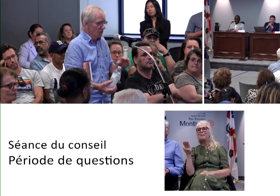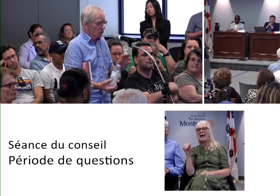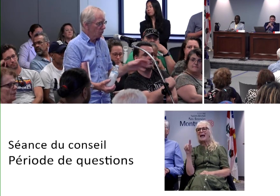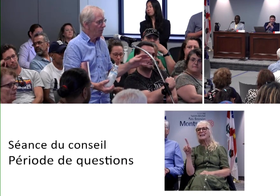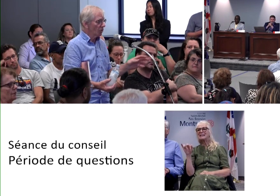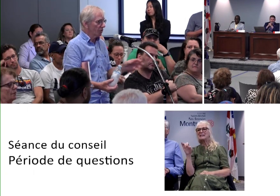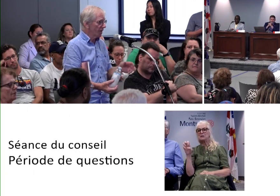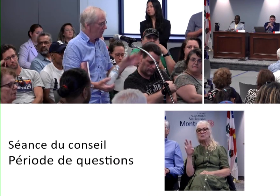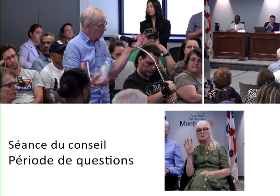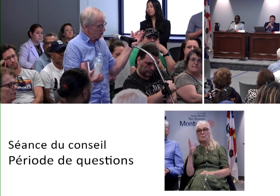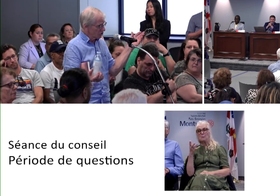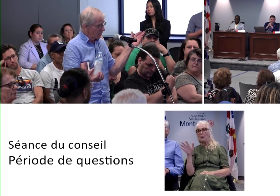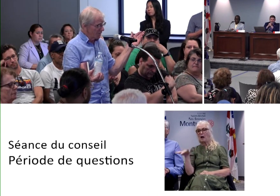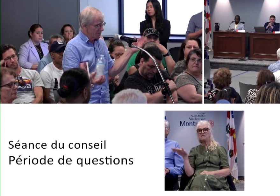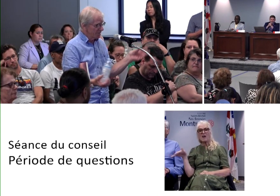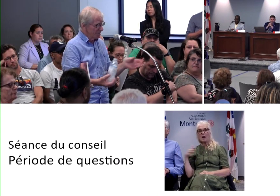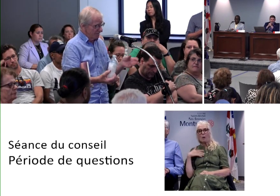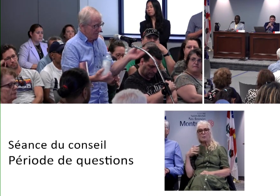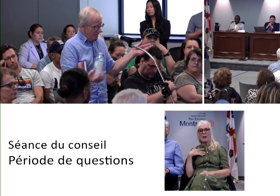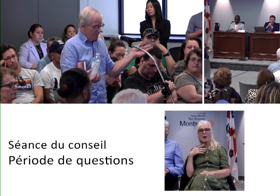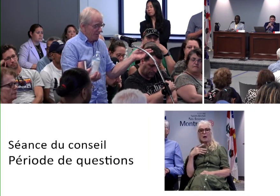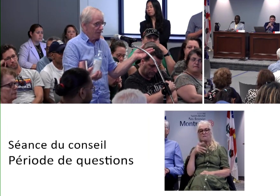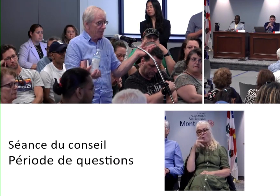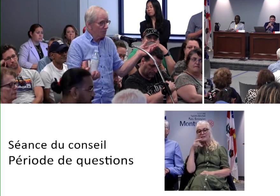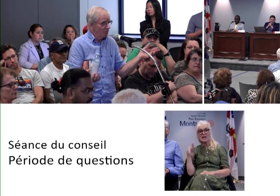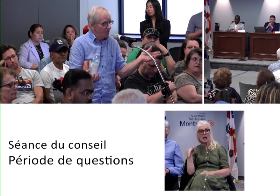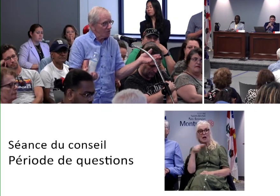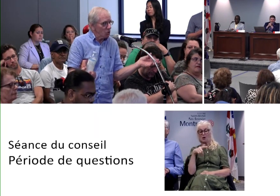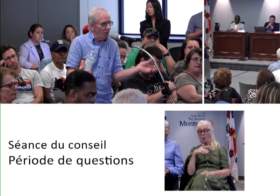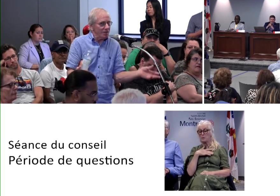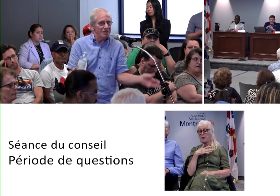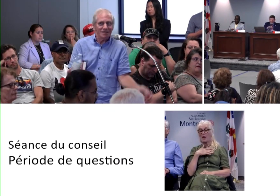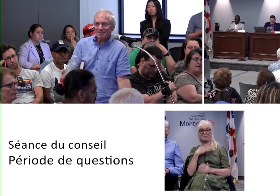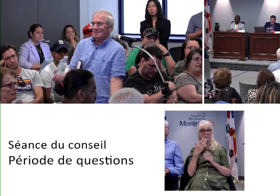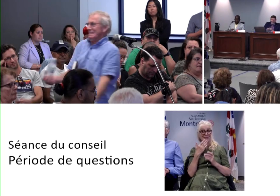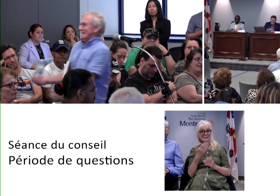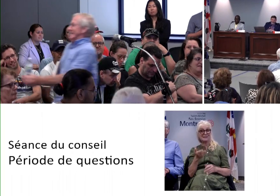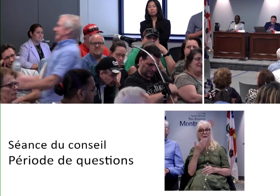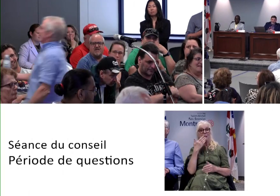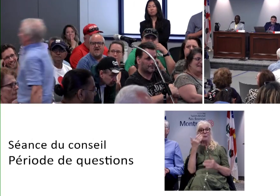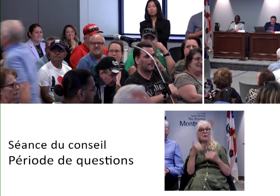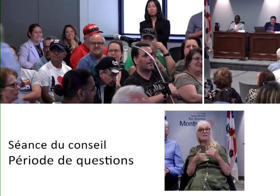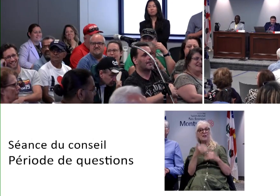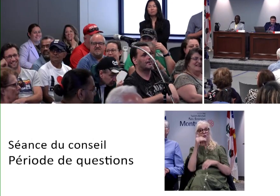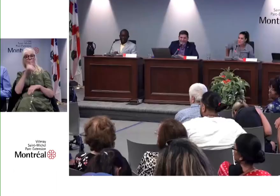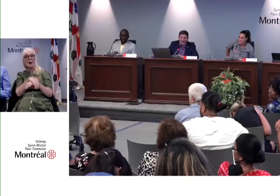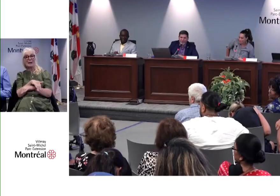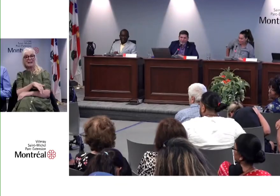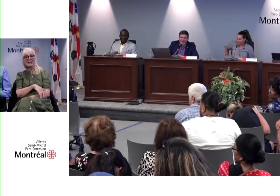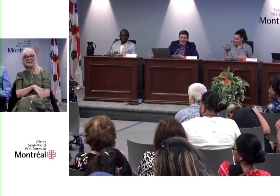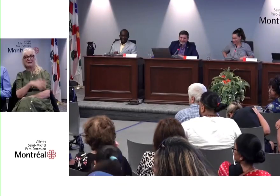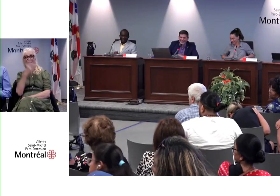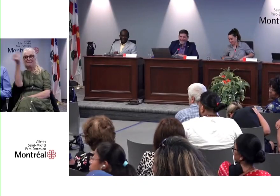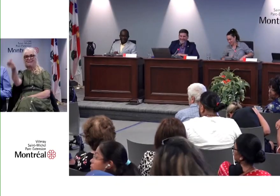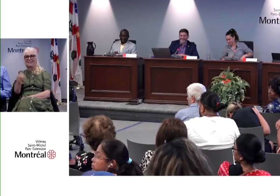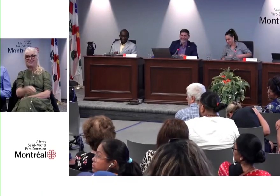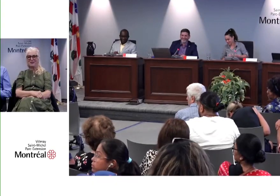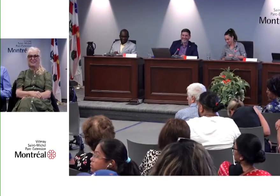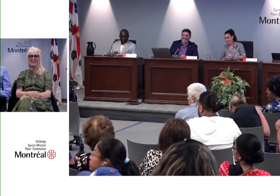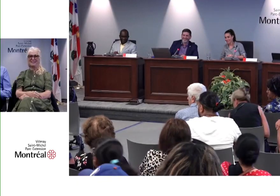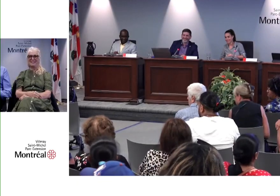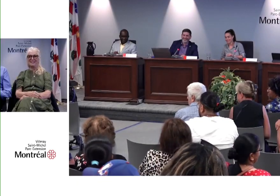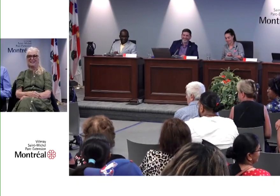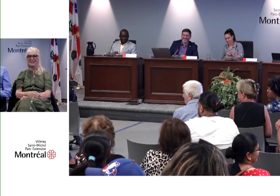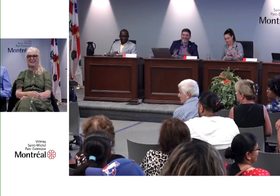sont super contents donc je te remercie et bonne fin de soirée merci merci beaucoup